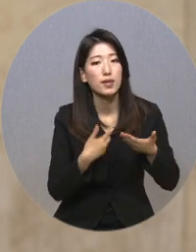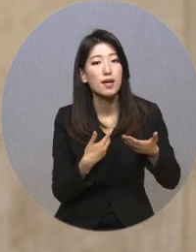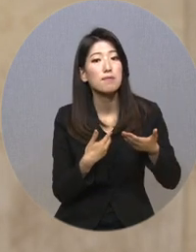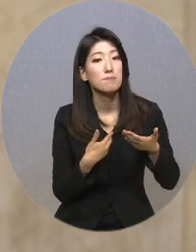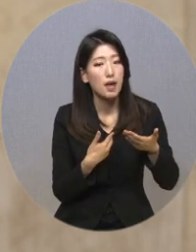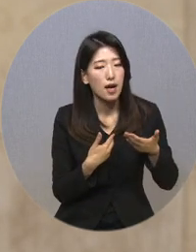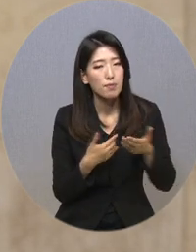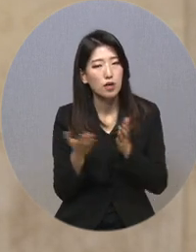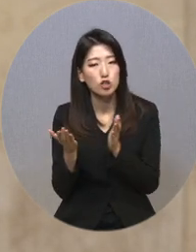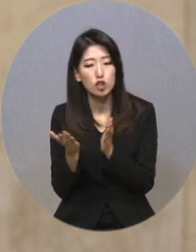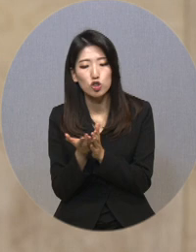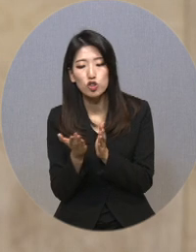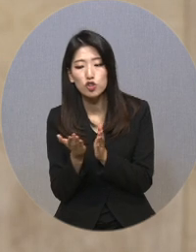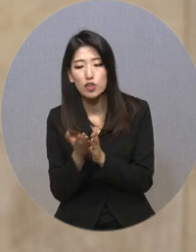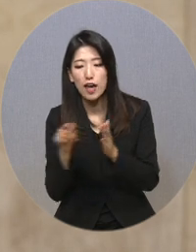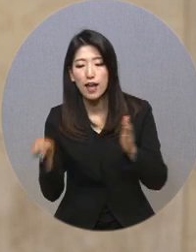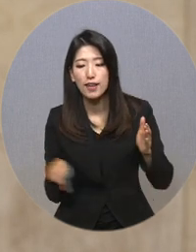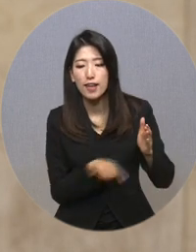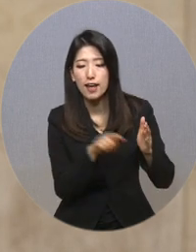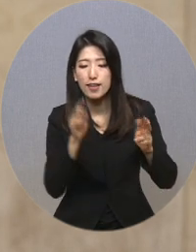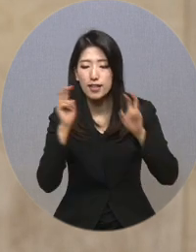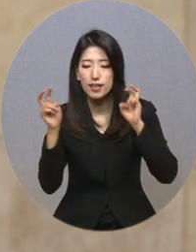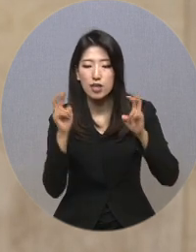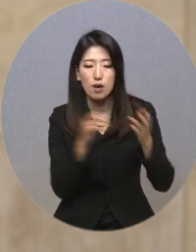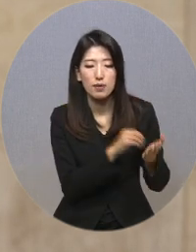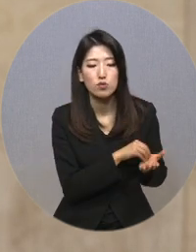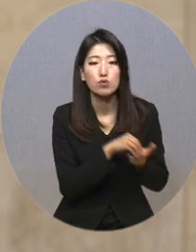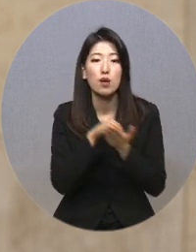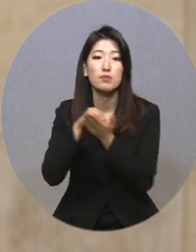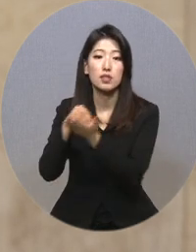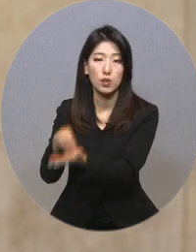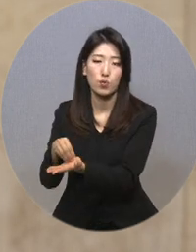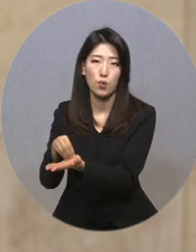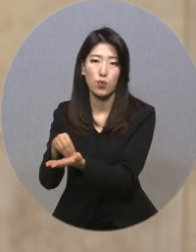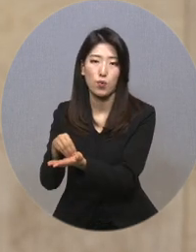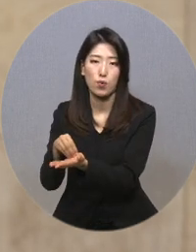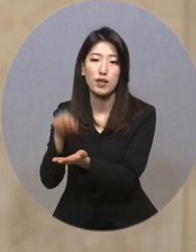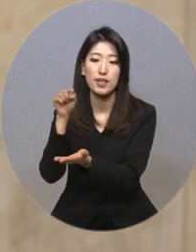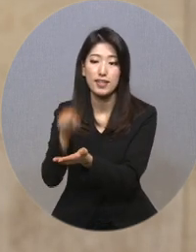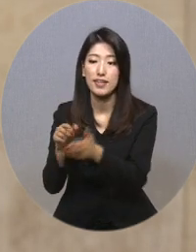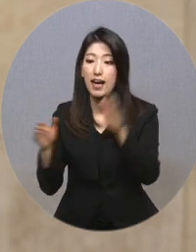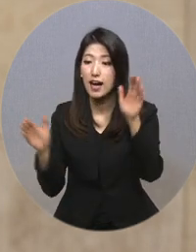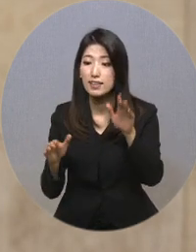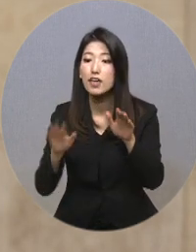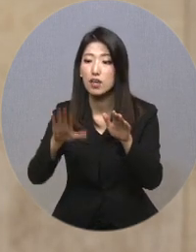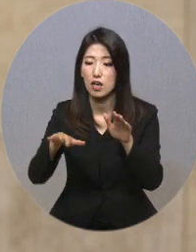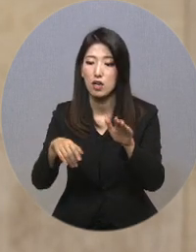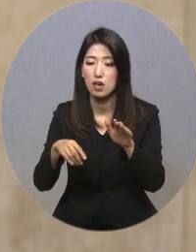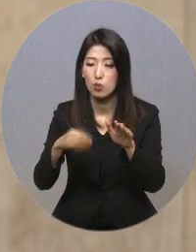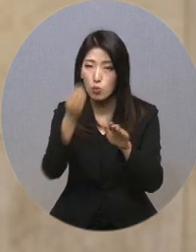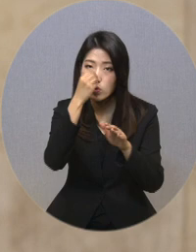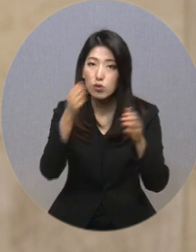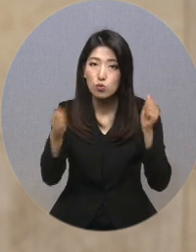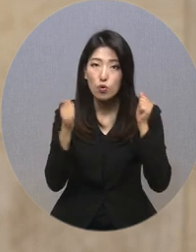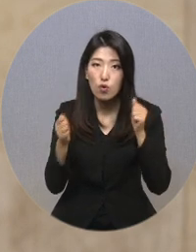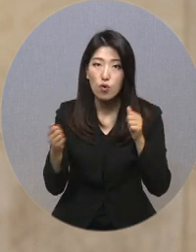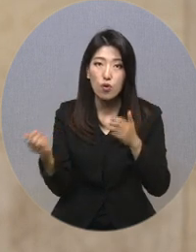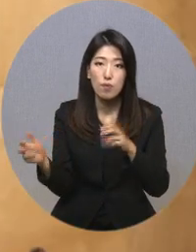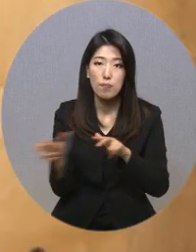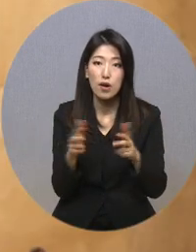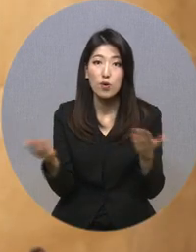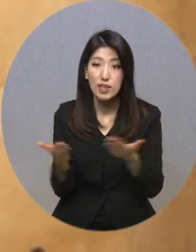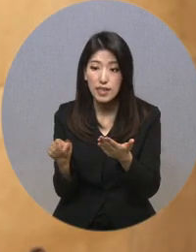군산 인근에 있는 기업체에다가 취업시키고 네네. 그 학생들을 저희 학교에서